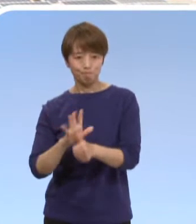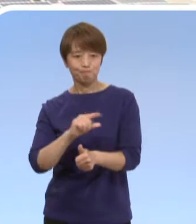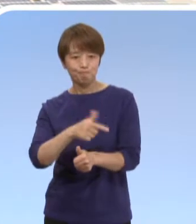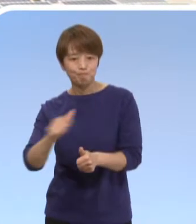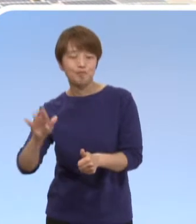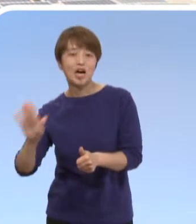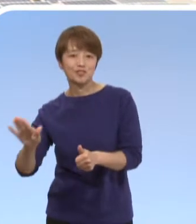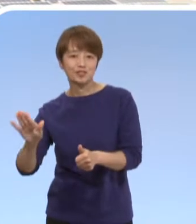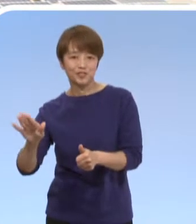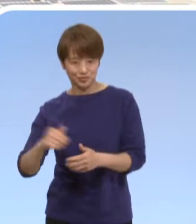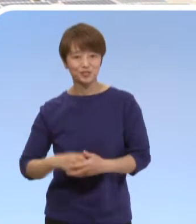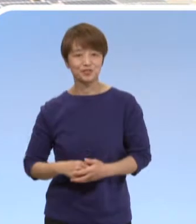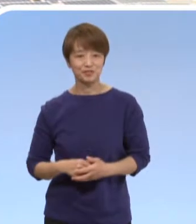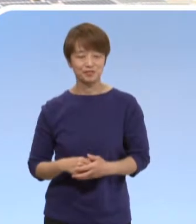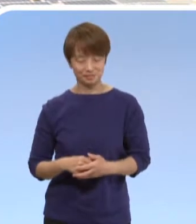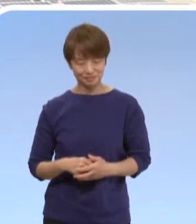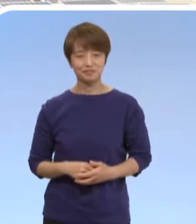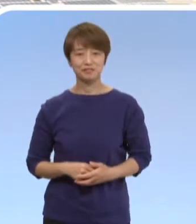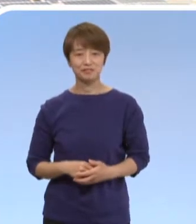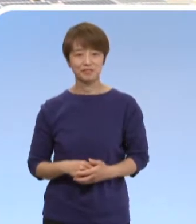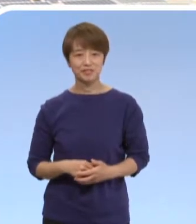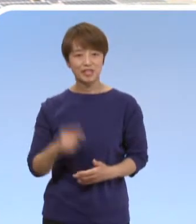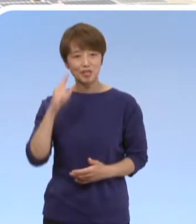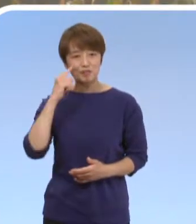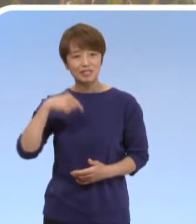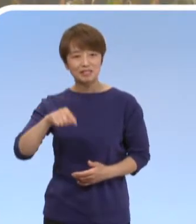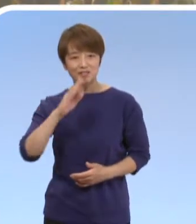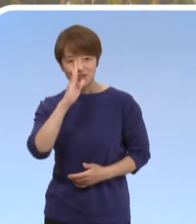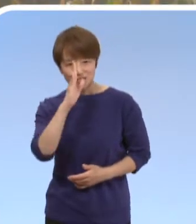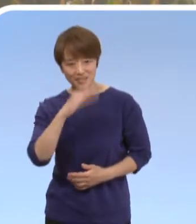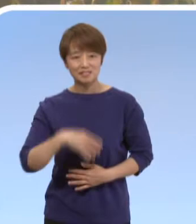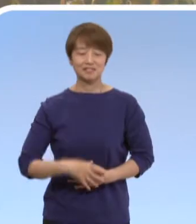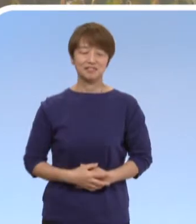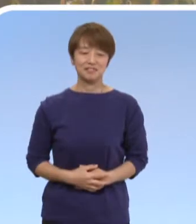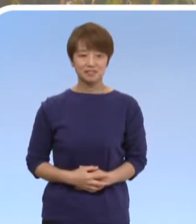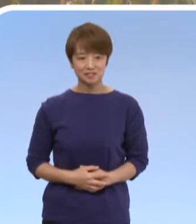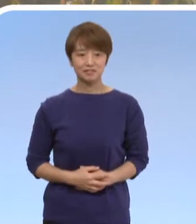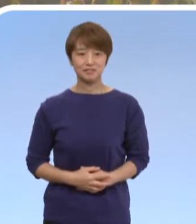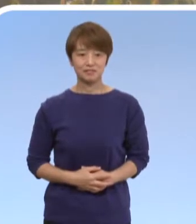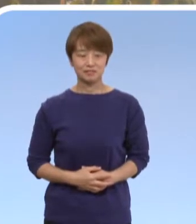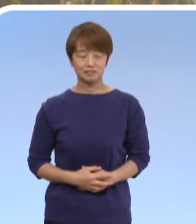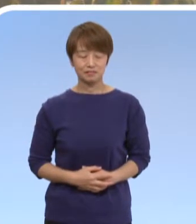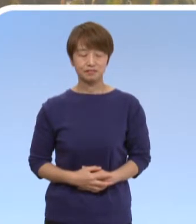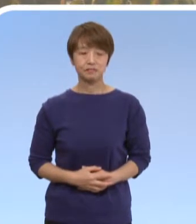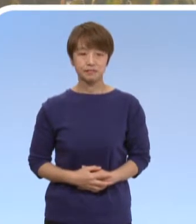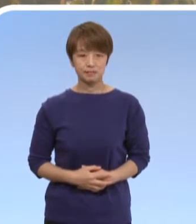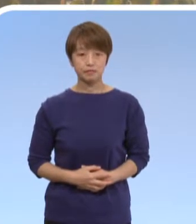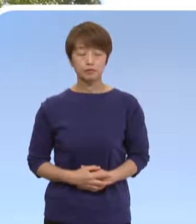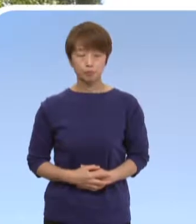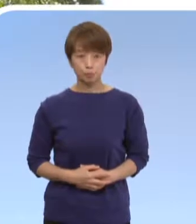援した取り組みいくつかあります。中にも面白いのがありますから、ぜひご覧になってください。